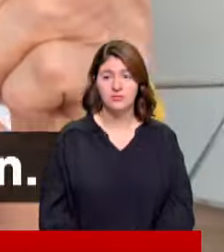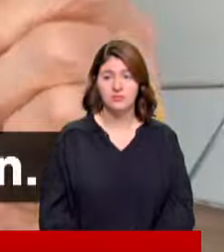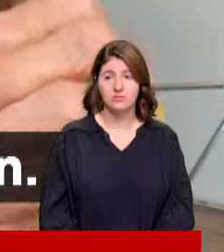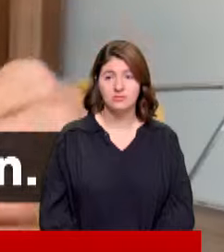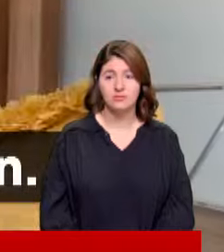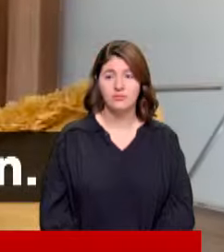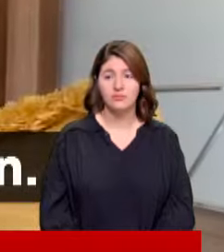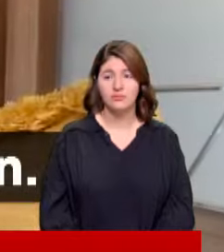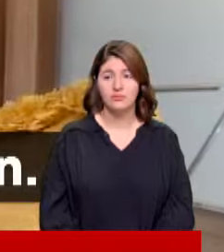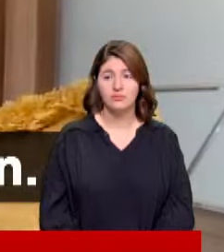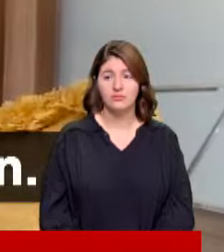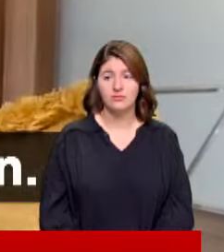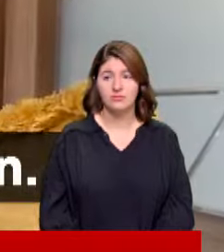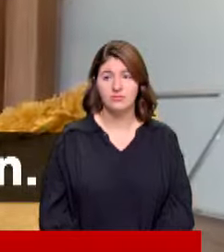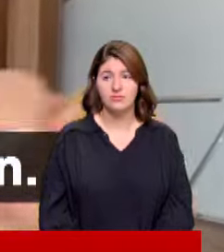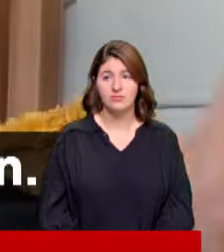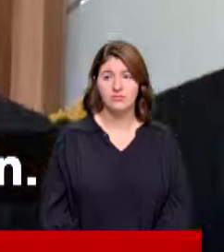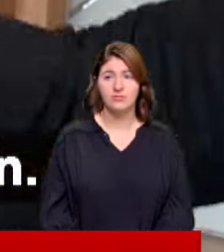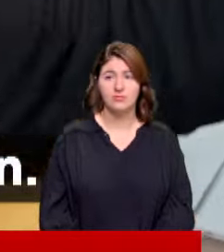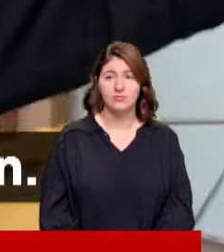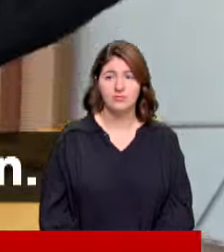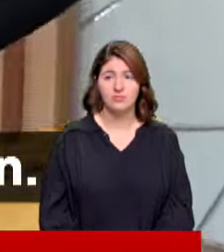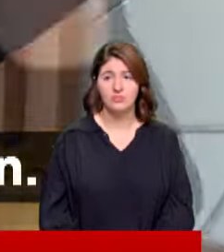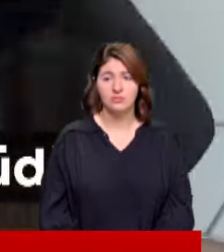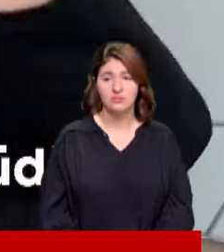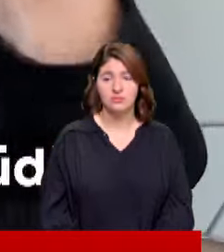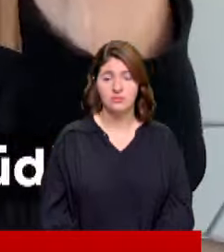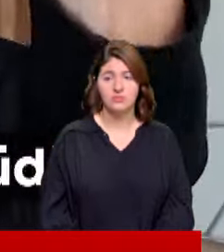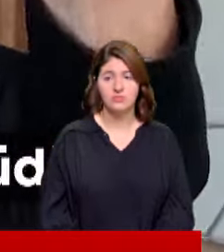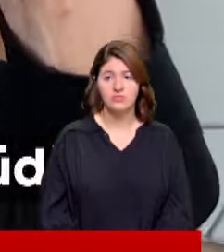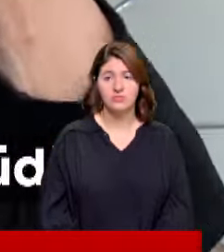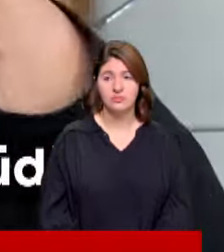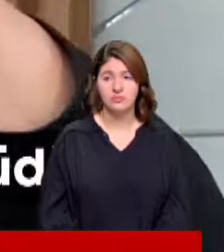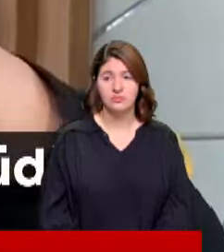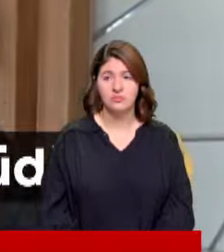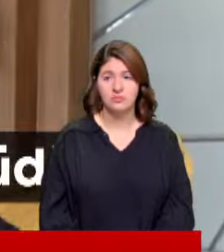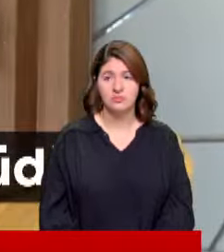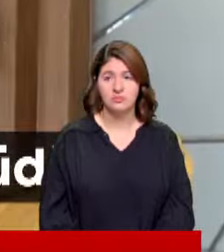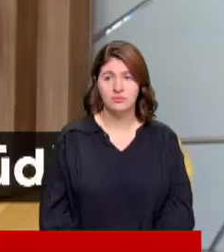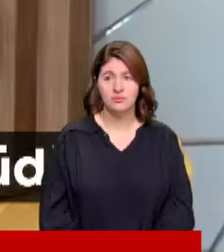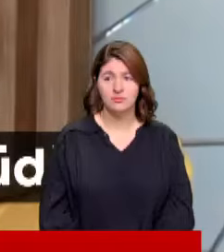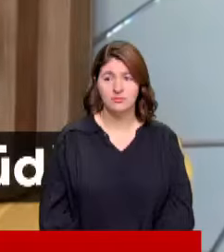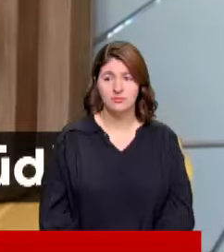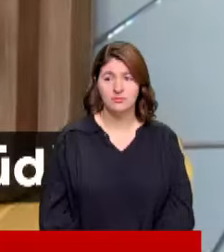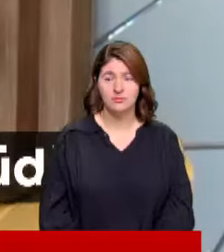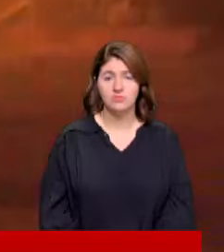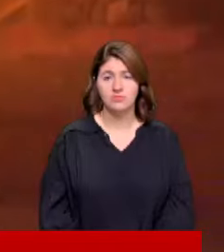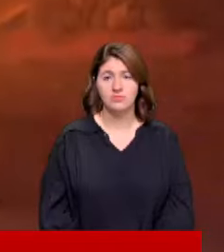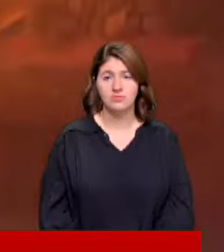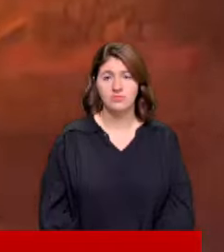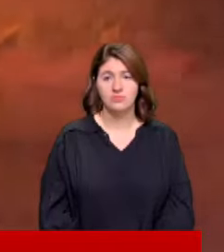koya. Komşunun evi olduğu gibi duman, o bina olduğu gibi simsiyah kara duman